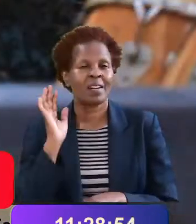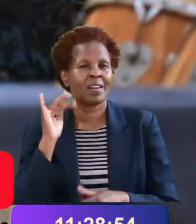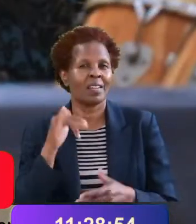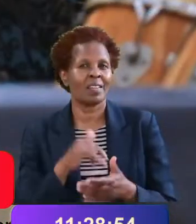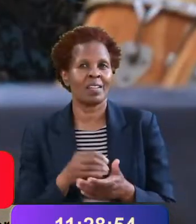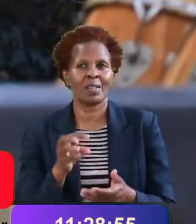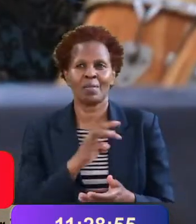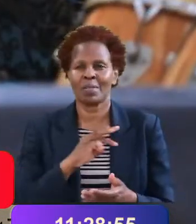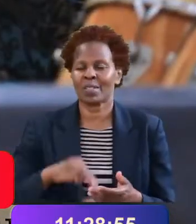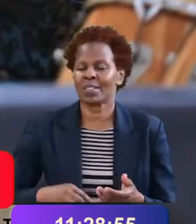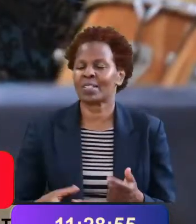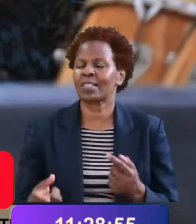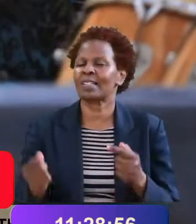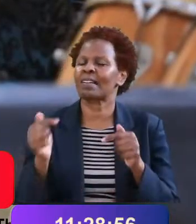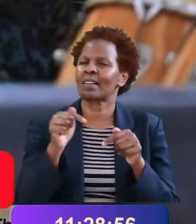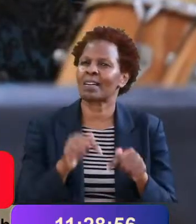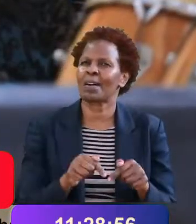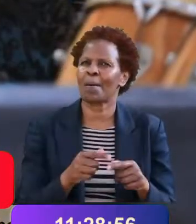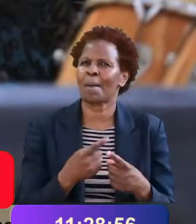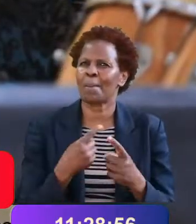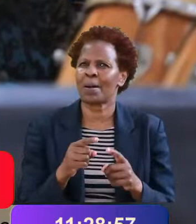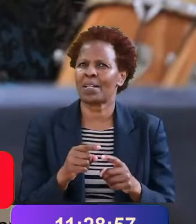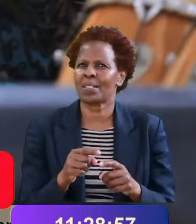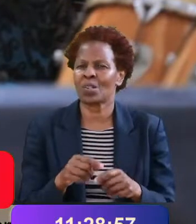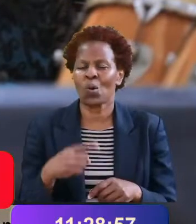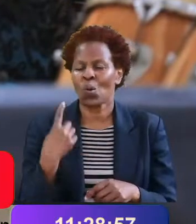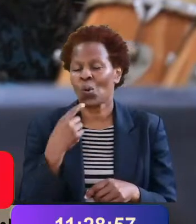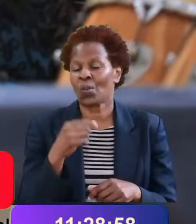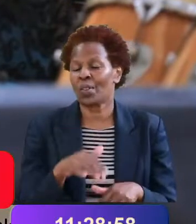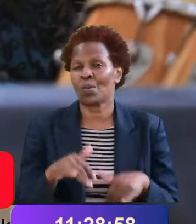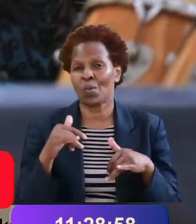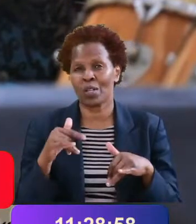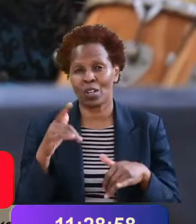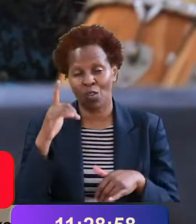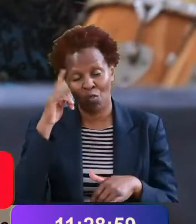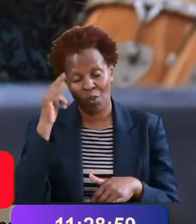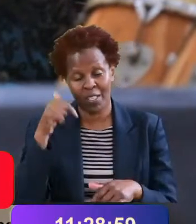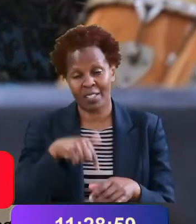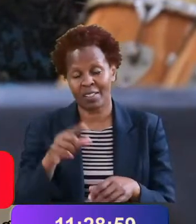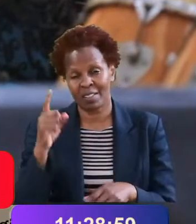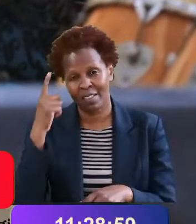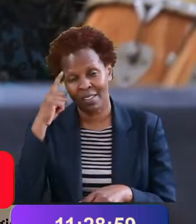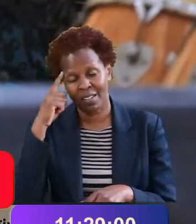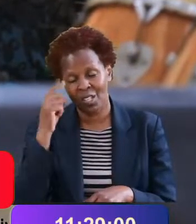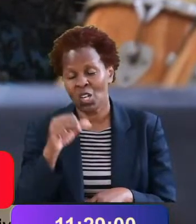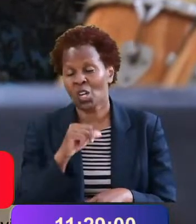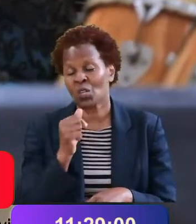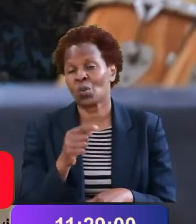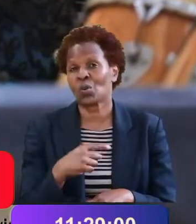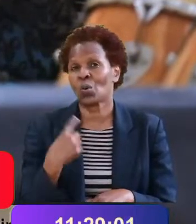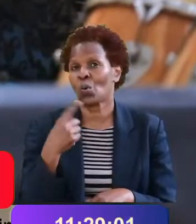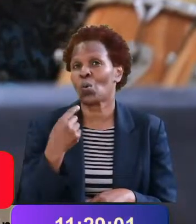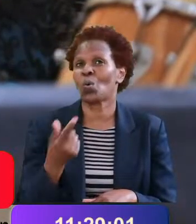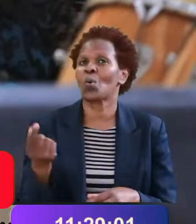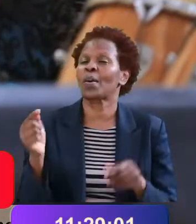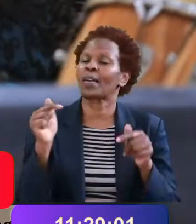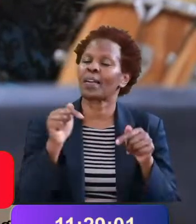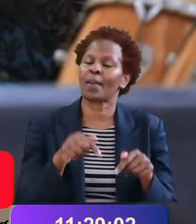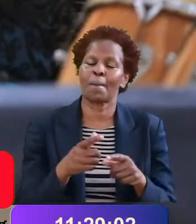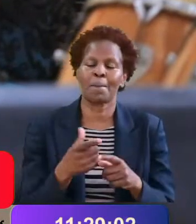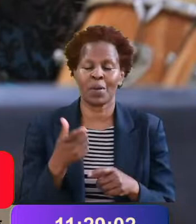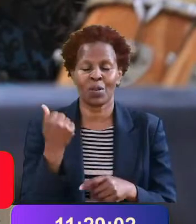Yesu waliamini, lakini yule Mesihi ambaye walikuwa naye katika fikira zao sio yule alikuja, kwa sababu